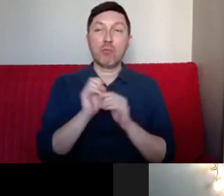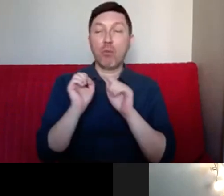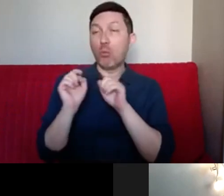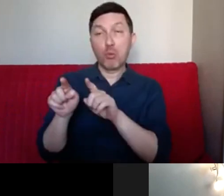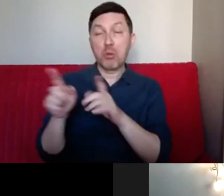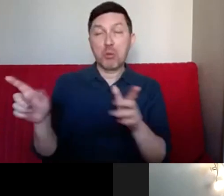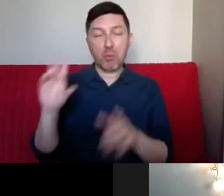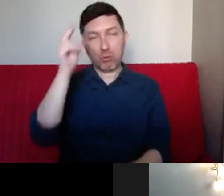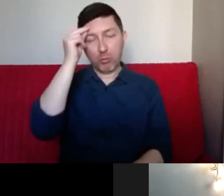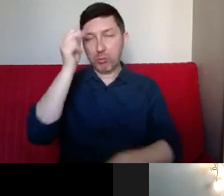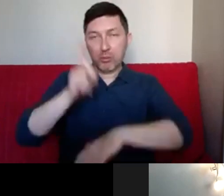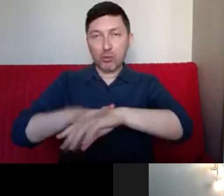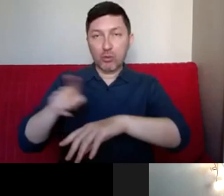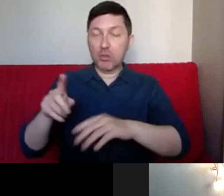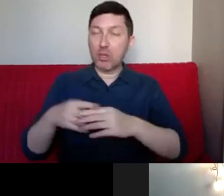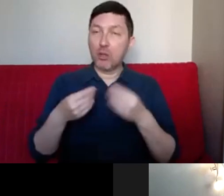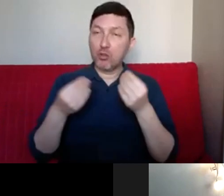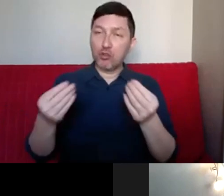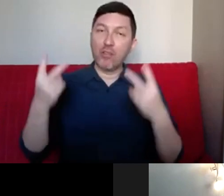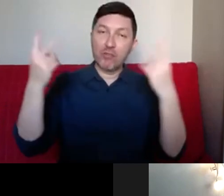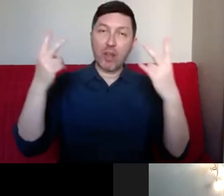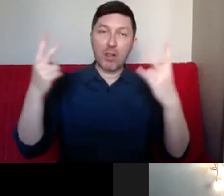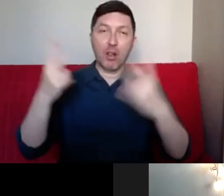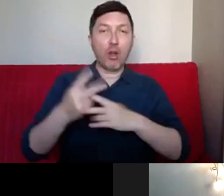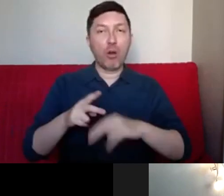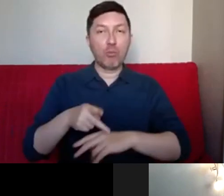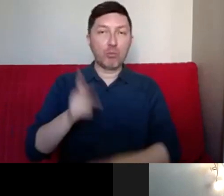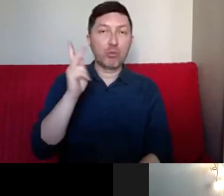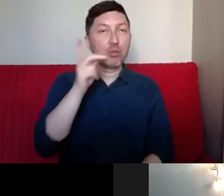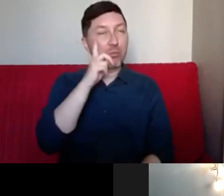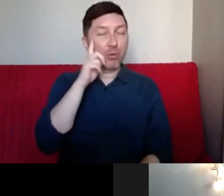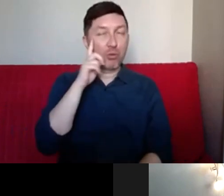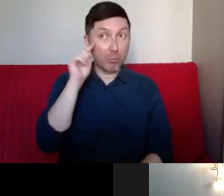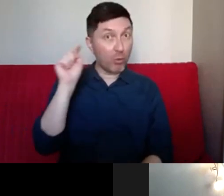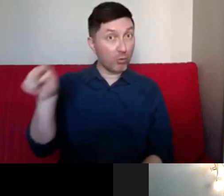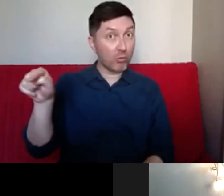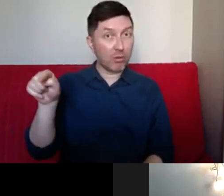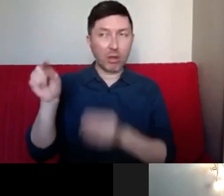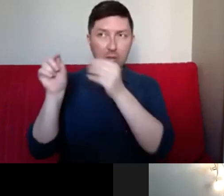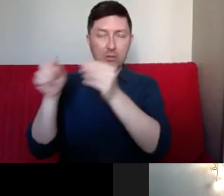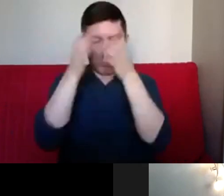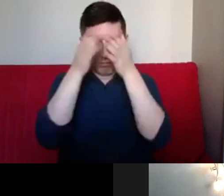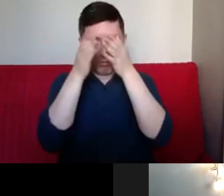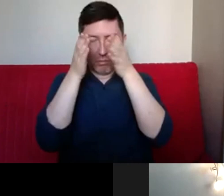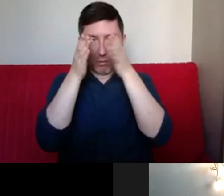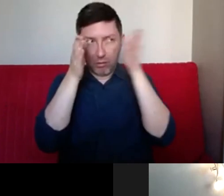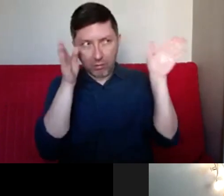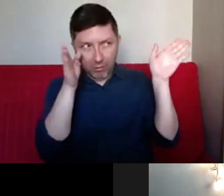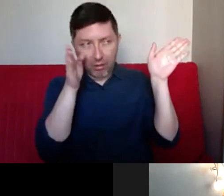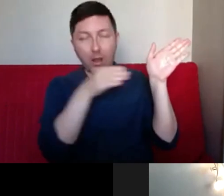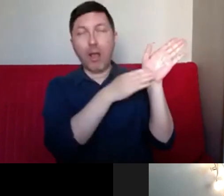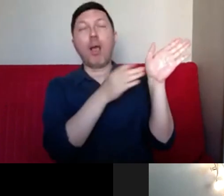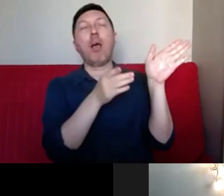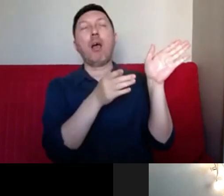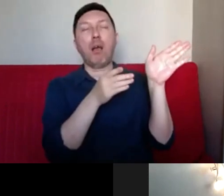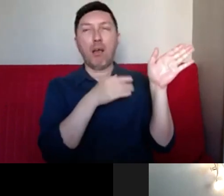que c'était une plus-value pour lui parce que ça lui ouvre l'esprit sur autre chose. Il voit et... finalement, ce n'est pas du